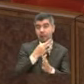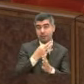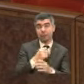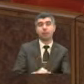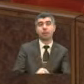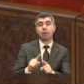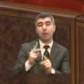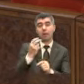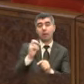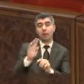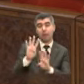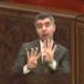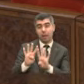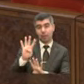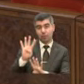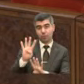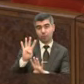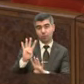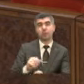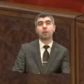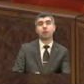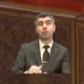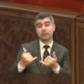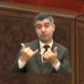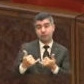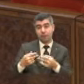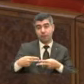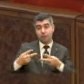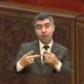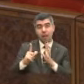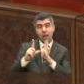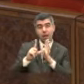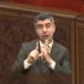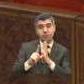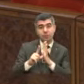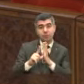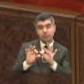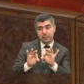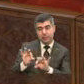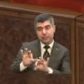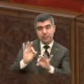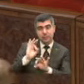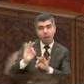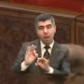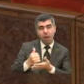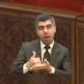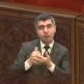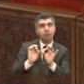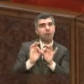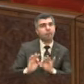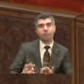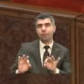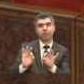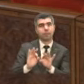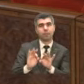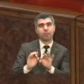2015 دخل نهايه 2014 دخل حيز التنفيذ. لحد الساعه باقي ما صدرش القرار التنفيذيه ديالو كامله. انا كنظن نخليو شويه ديال